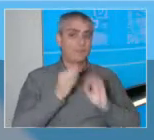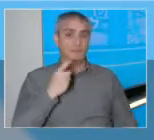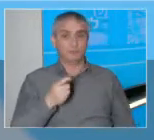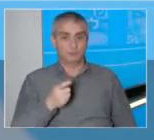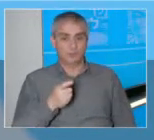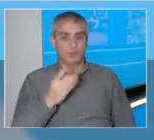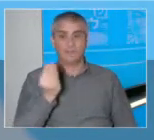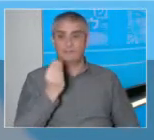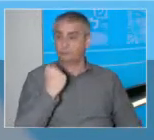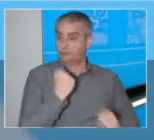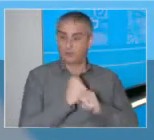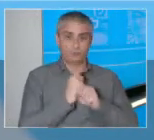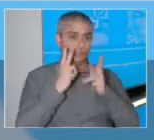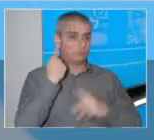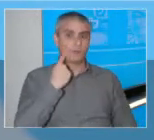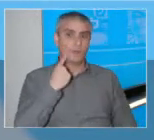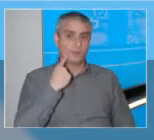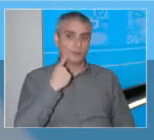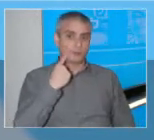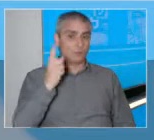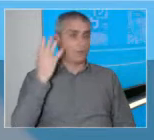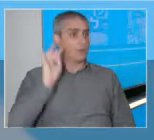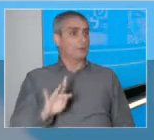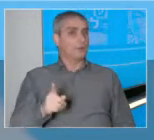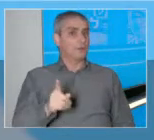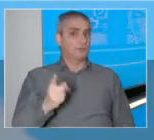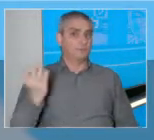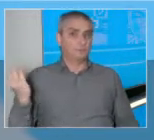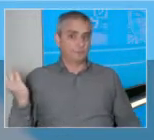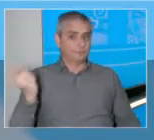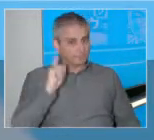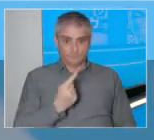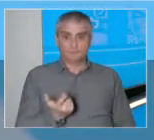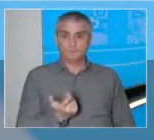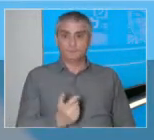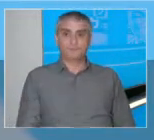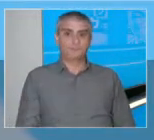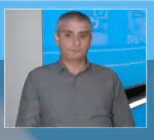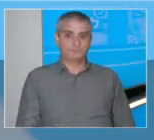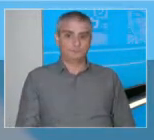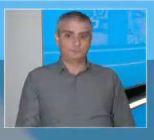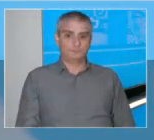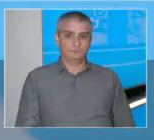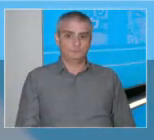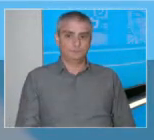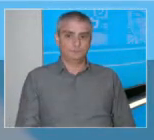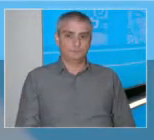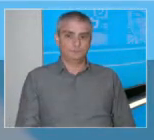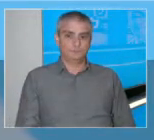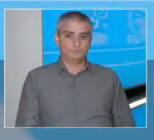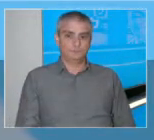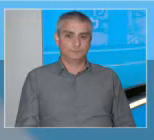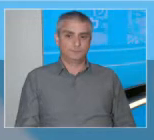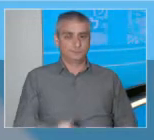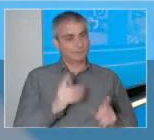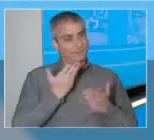משפט, דברים שנעשו בצורה פלילית, הוא היה נגד זה. אז צריך לה... אתה מתייחס לנתניהו כאילו הוא